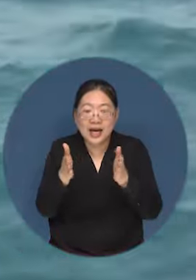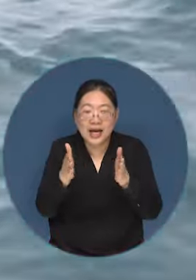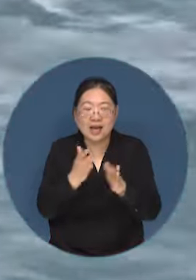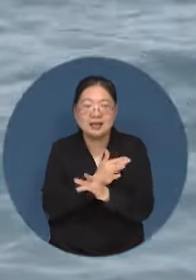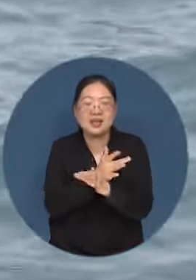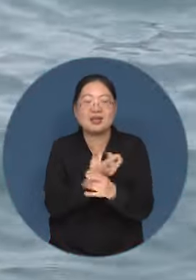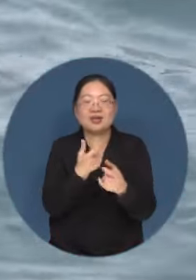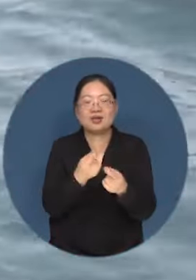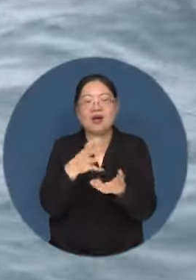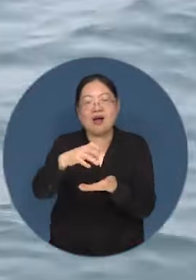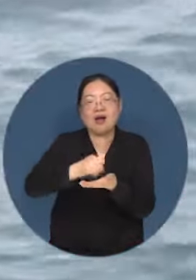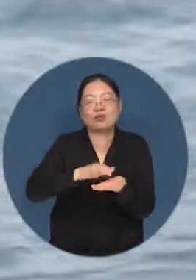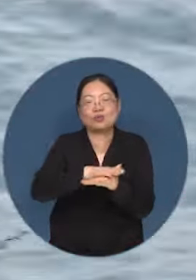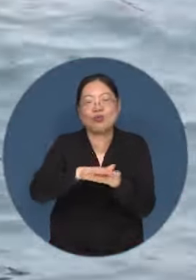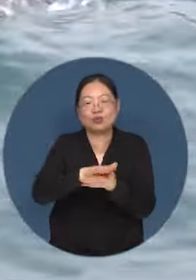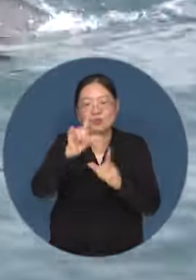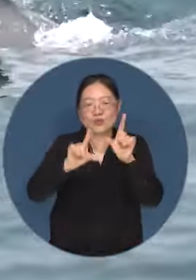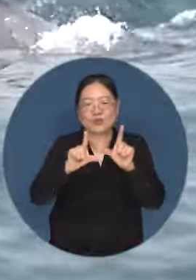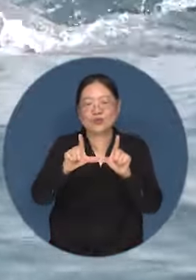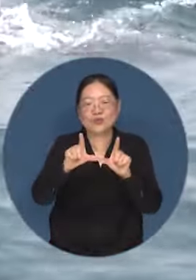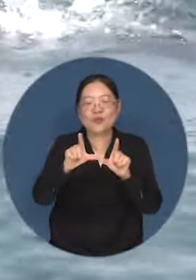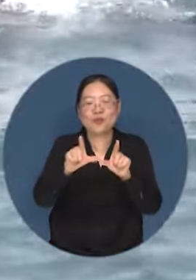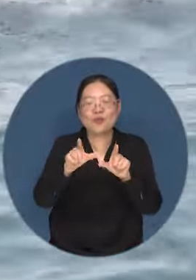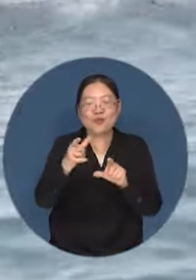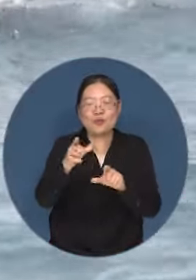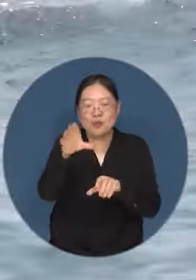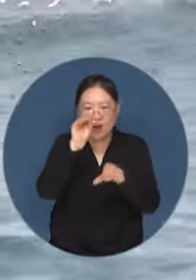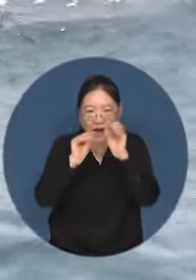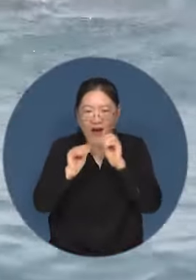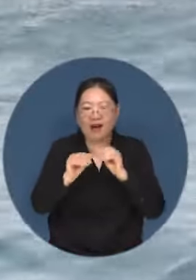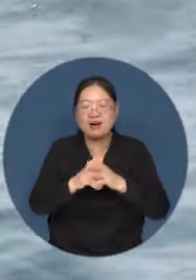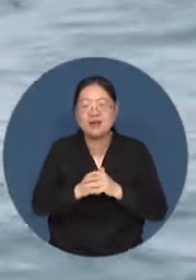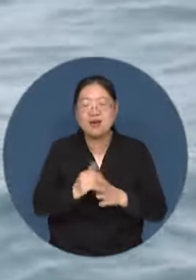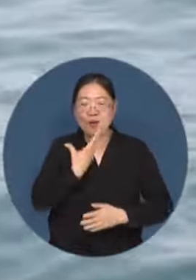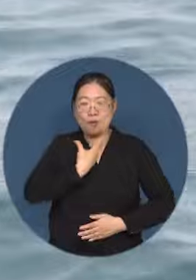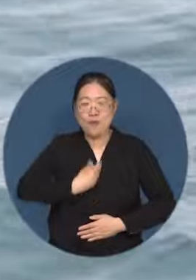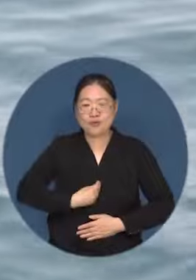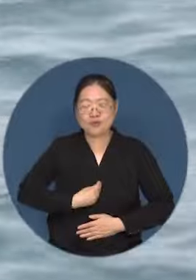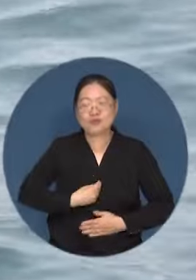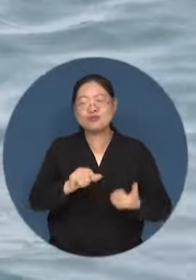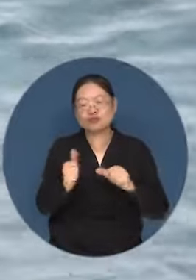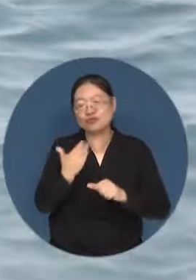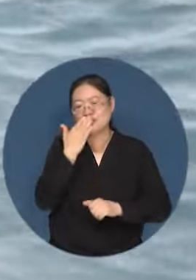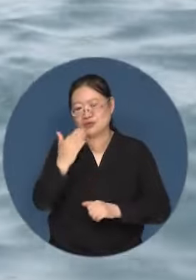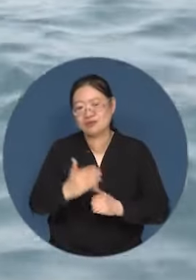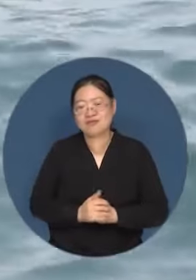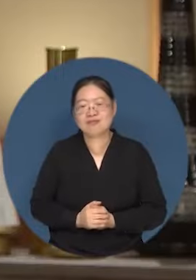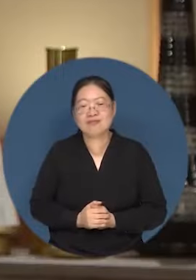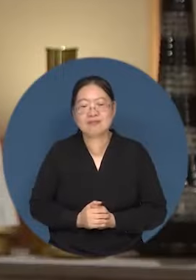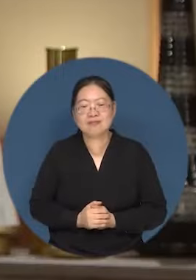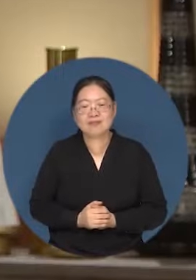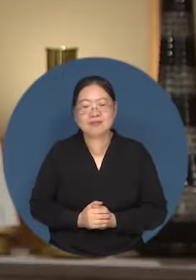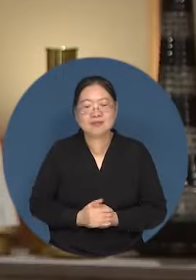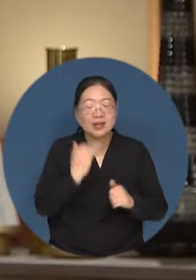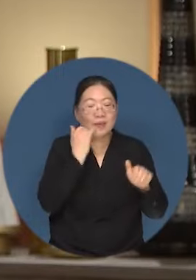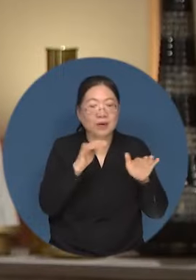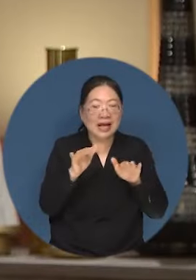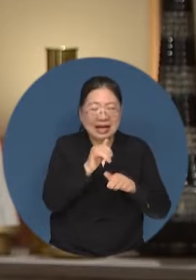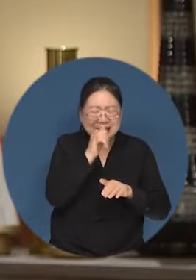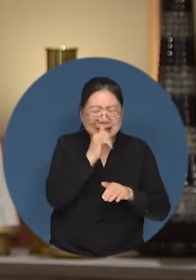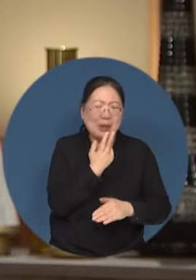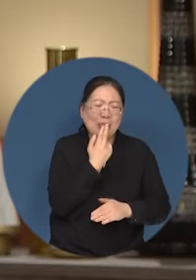장난감 삼아 갖고 노는 모습을 볼 수가 있어요. 그래서 그런 걸 먹으면 또 이제 폐사로 이어질 수도 있죠. 바다에